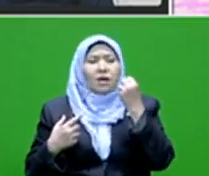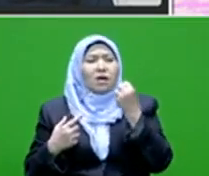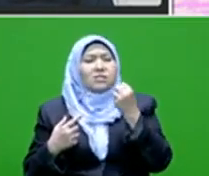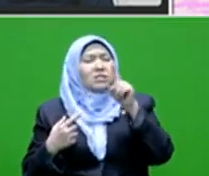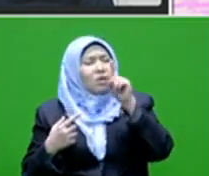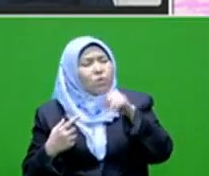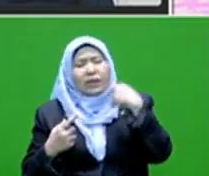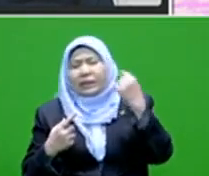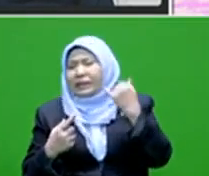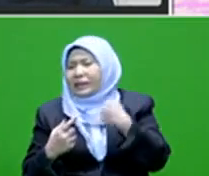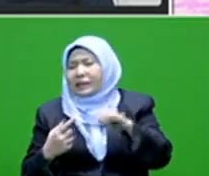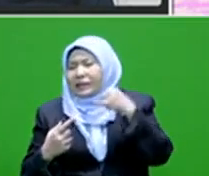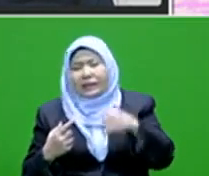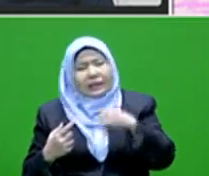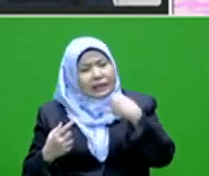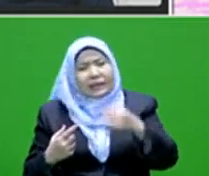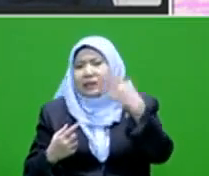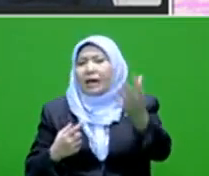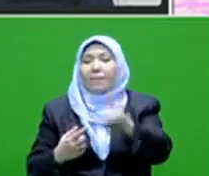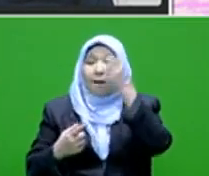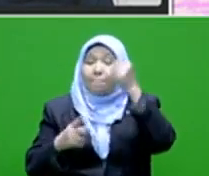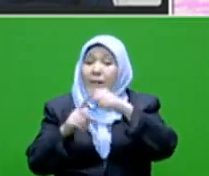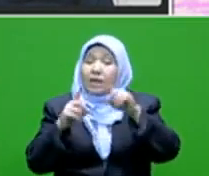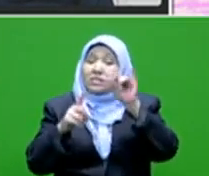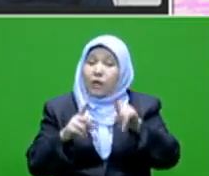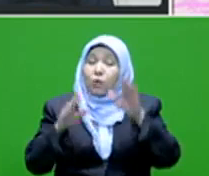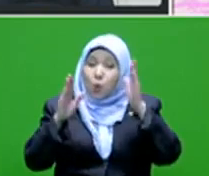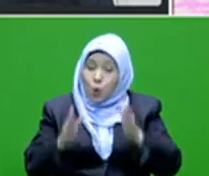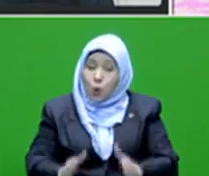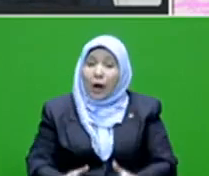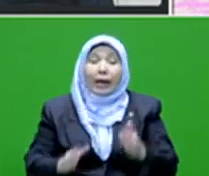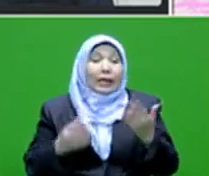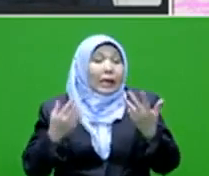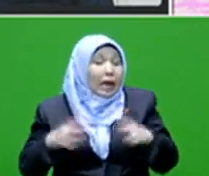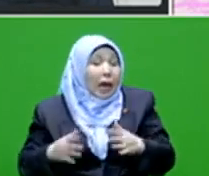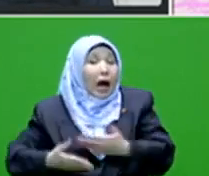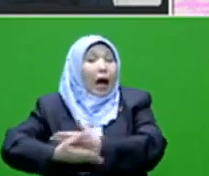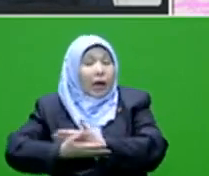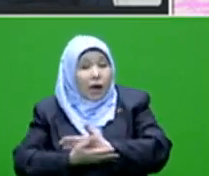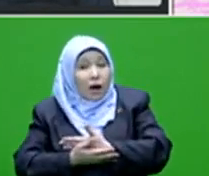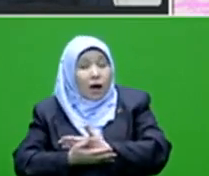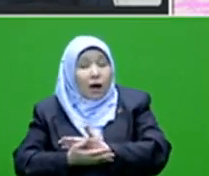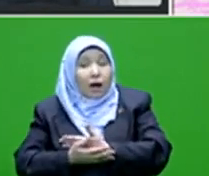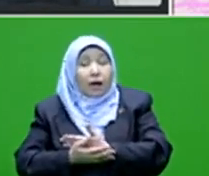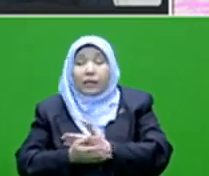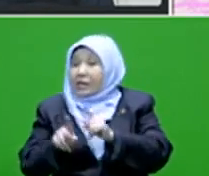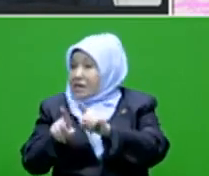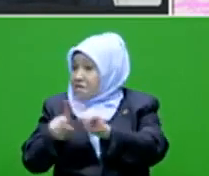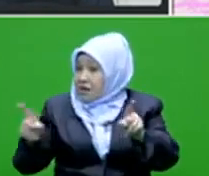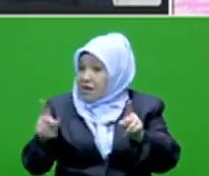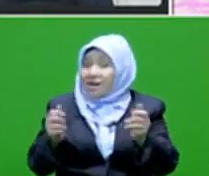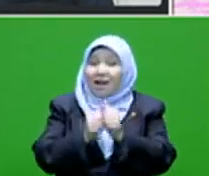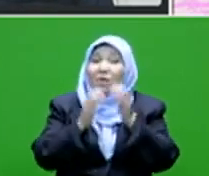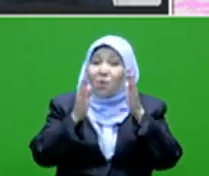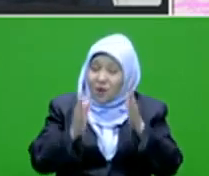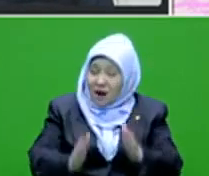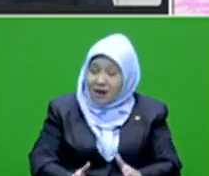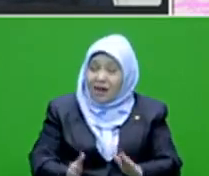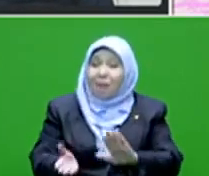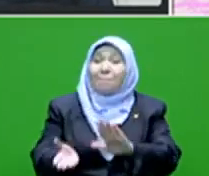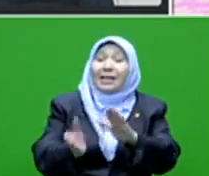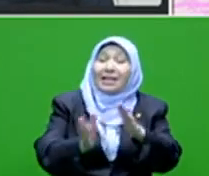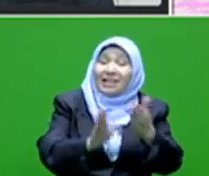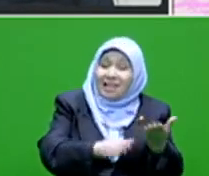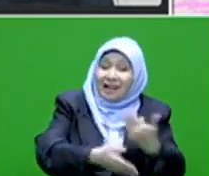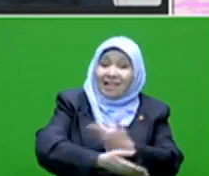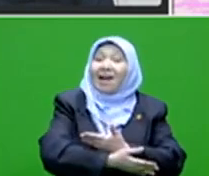gapai? Sebab bila satu orang hilang anak, berbeza dengan satu orang yang mati anak. Satu orang yang